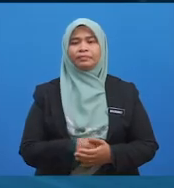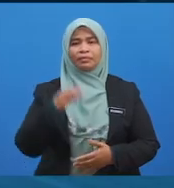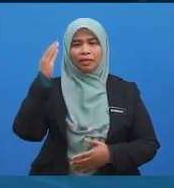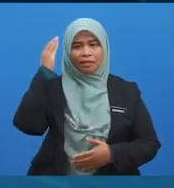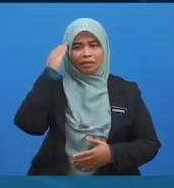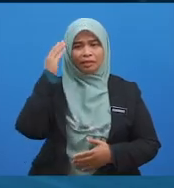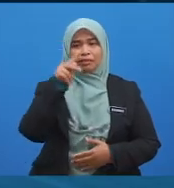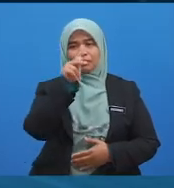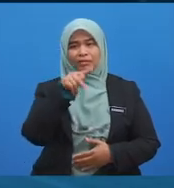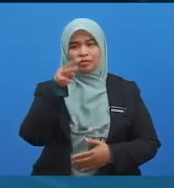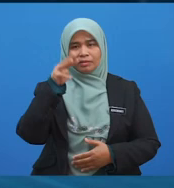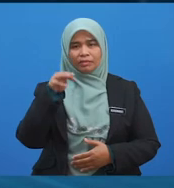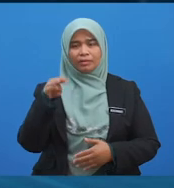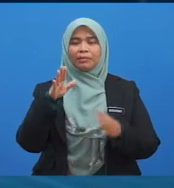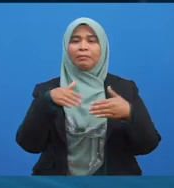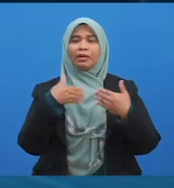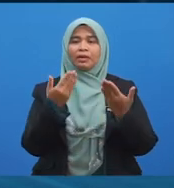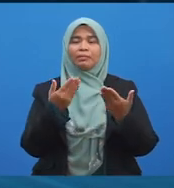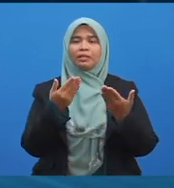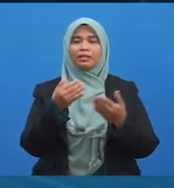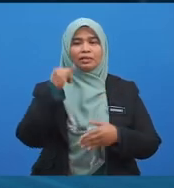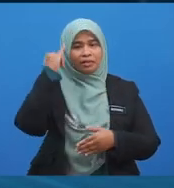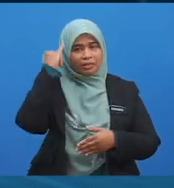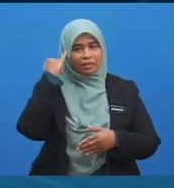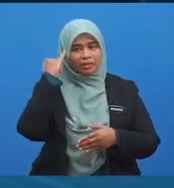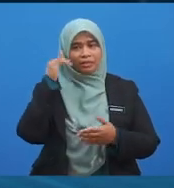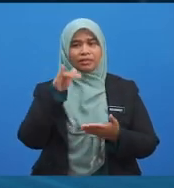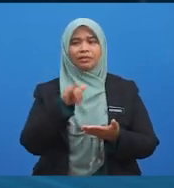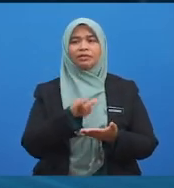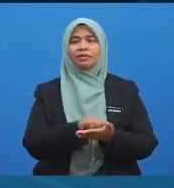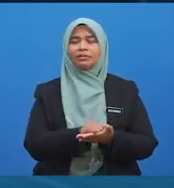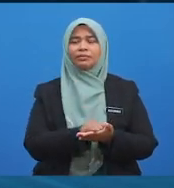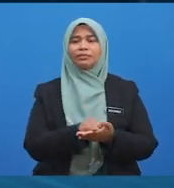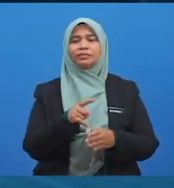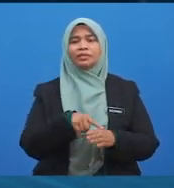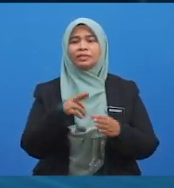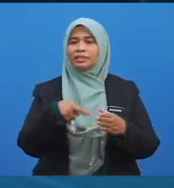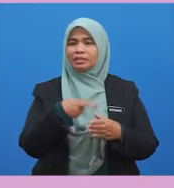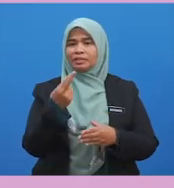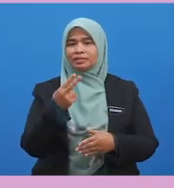Tahukah murid-murid bagaimana sesuatu idea itu dijana atau dihasilkan?